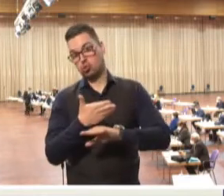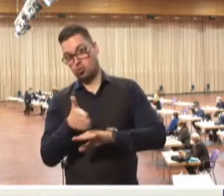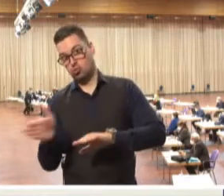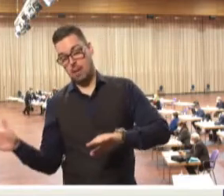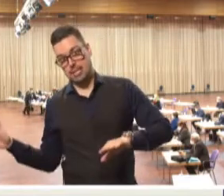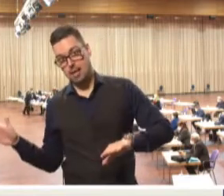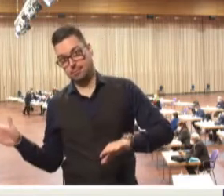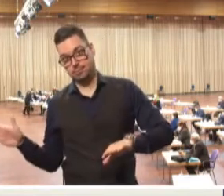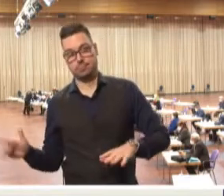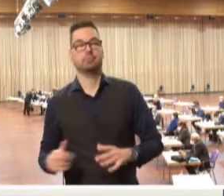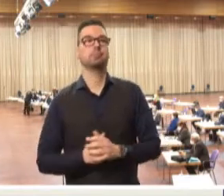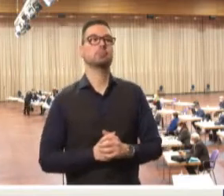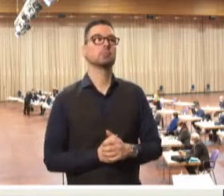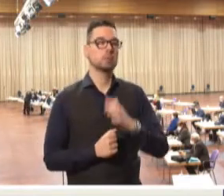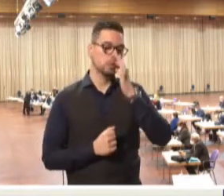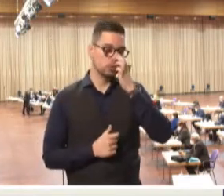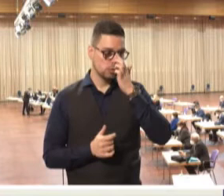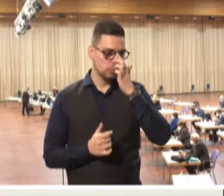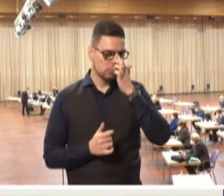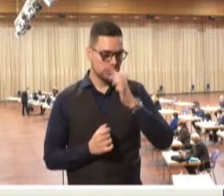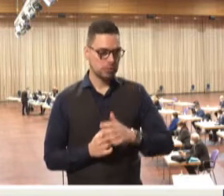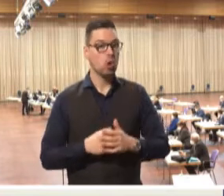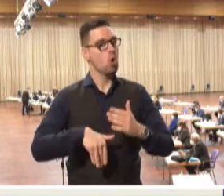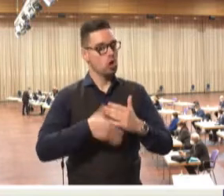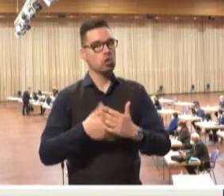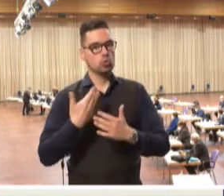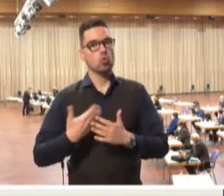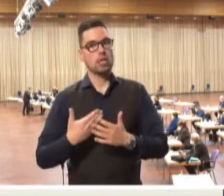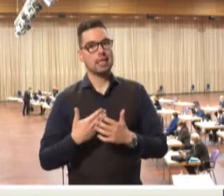des Untersuchungsausschusses, wurden sodann neue